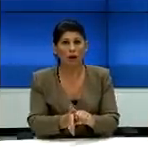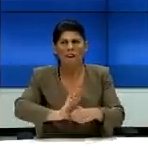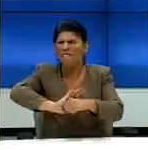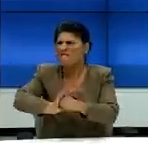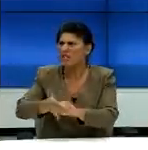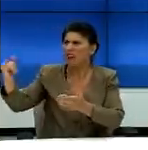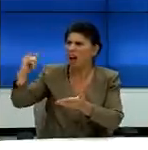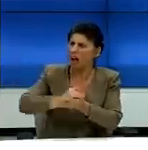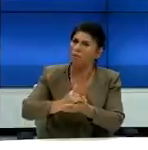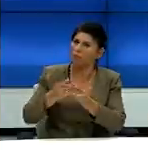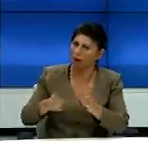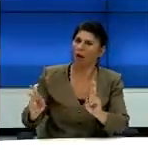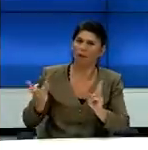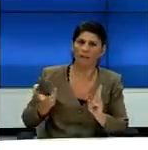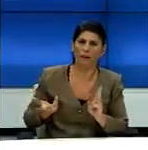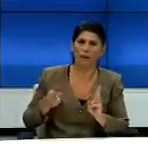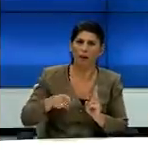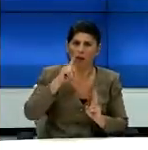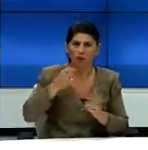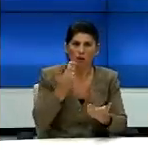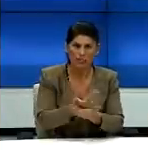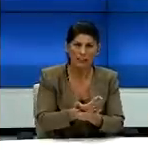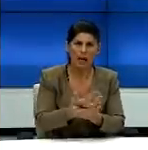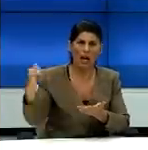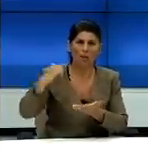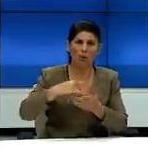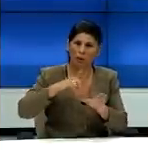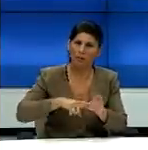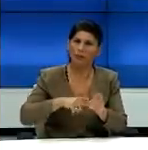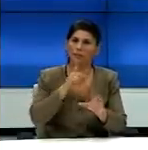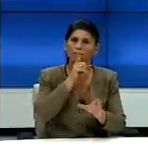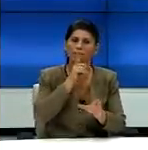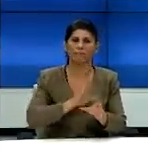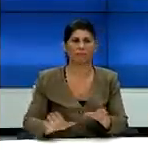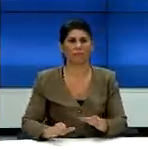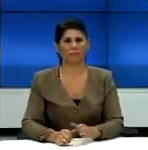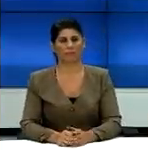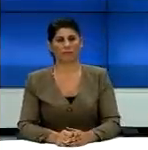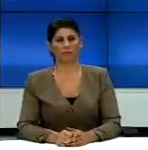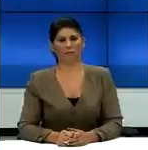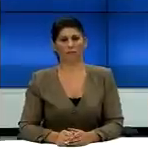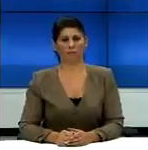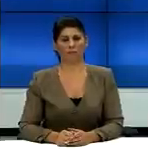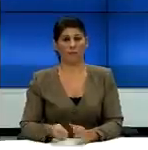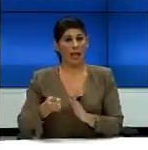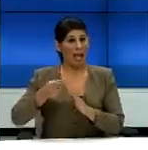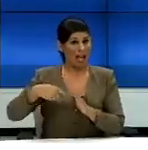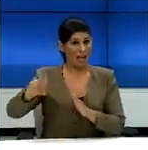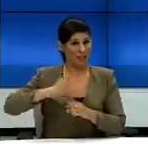αεροπλάνων. Γιατί έτσι απέτυχαν οι αεροπορικές εταιρείες. Αυξήσατε την